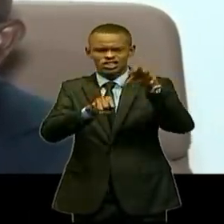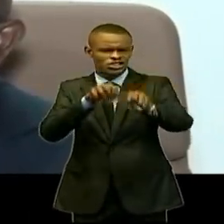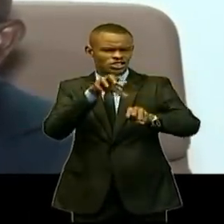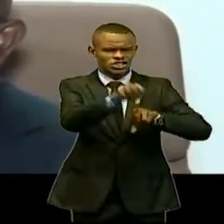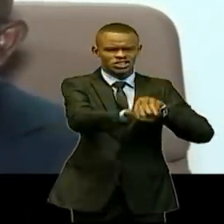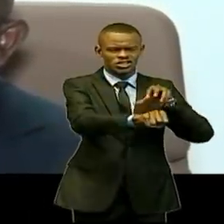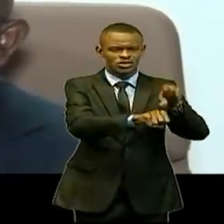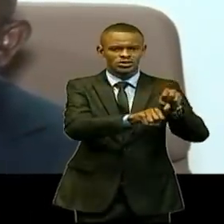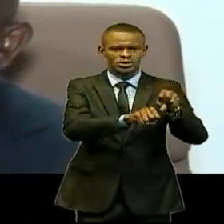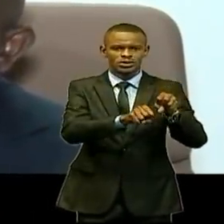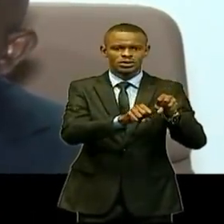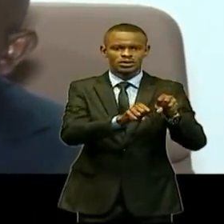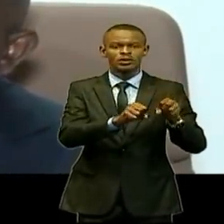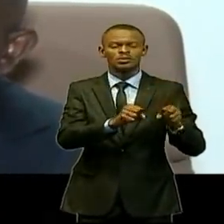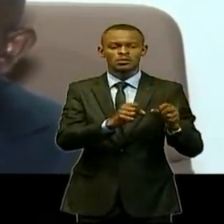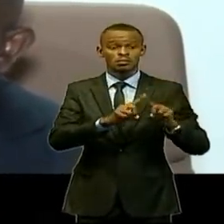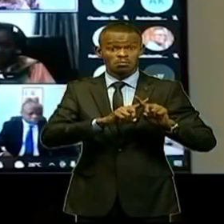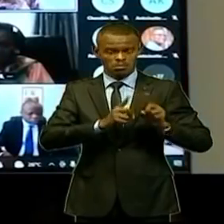sécurité.